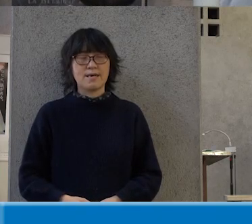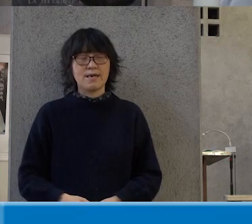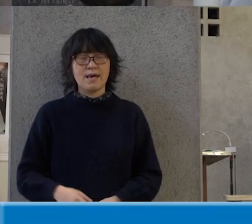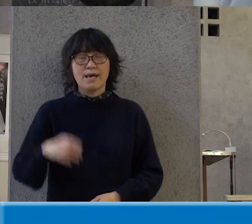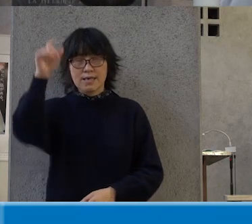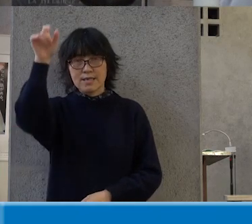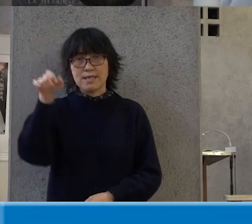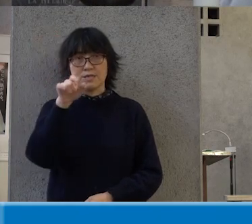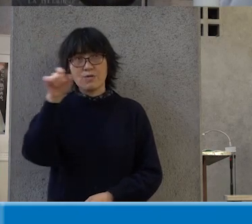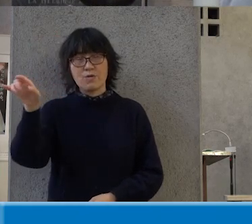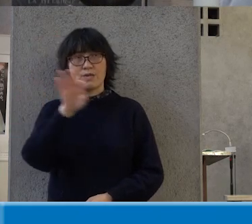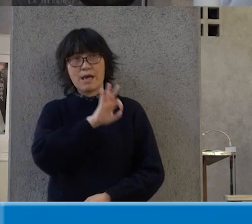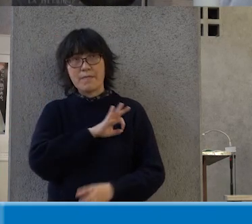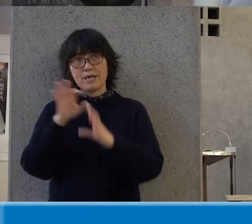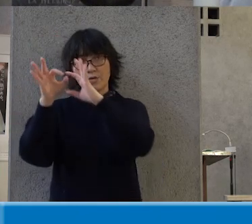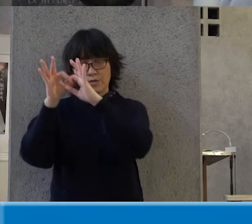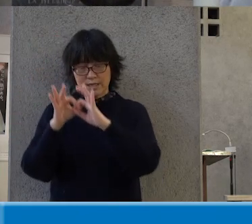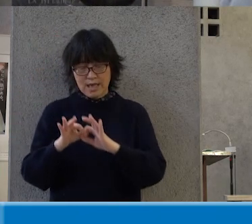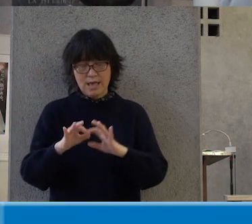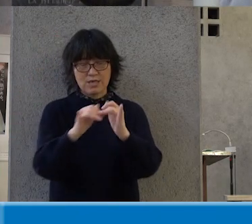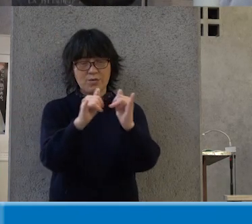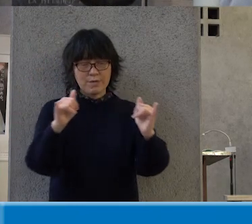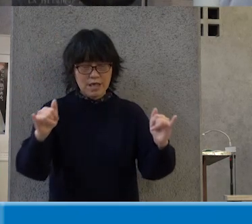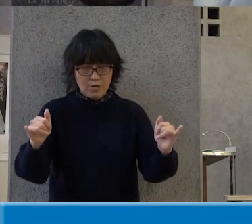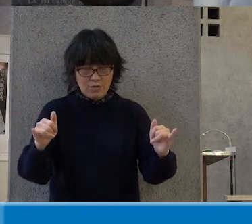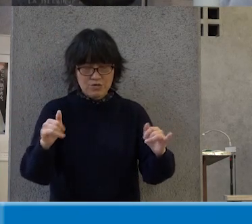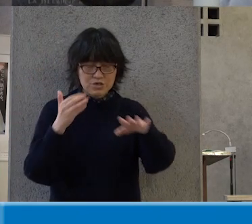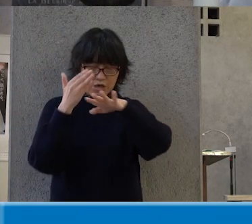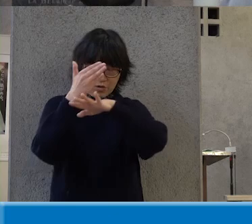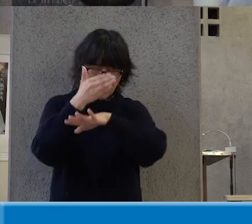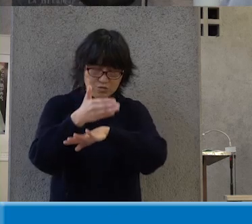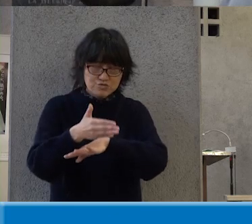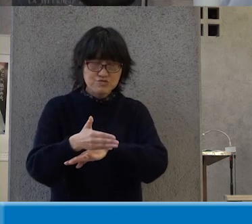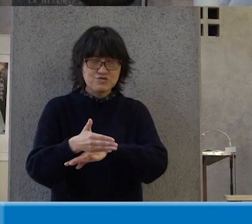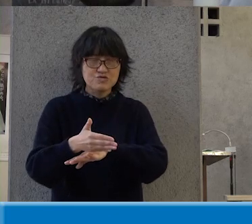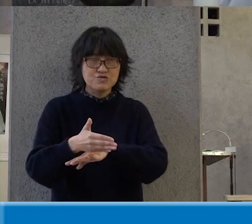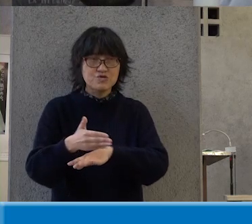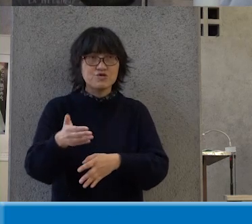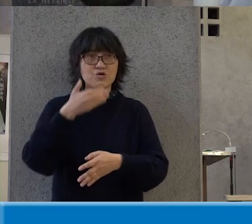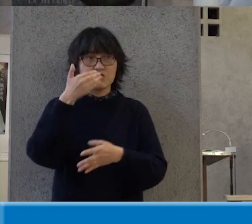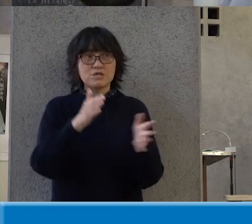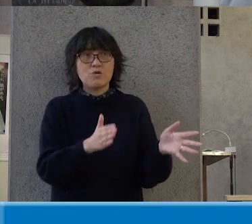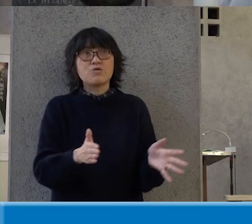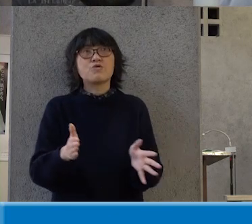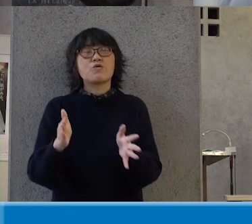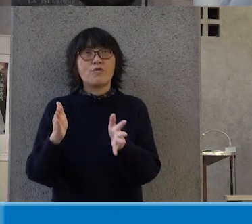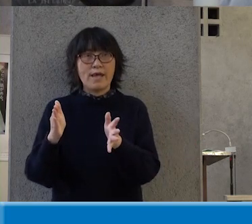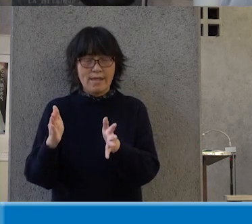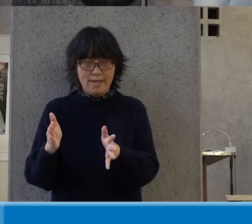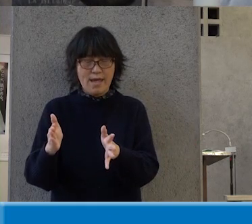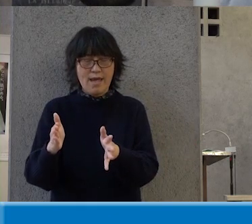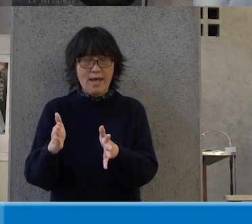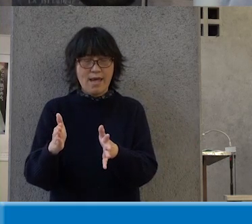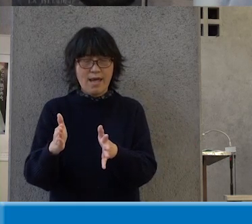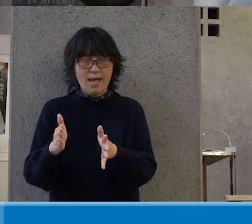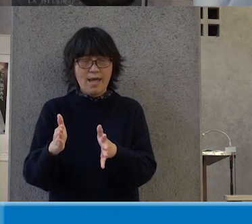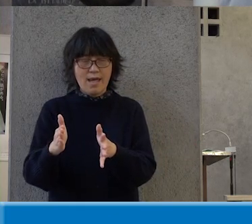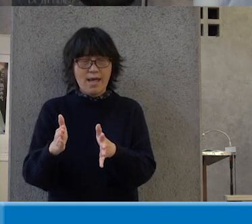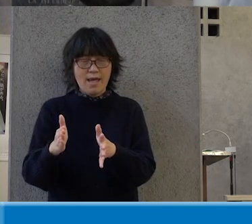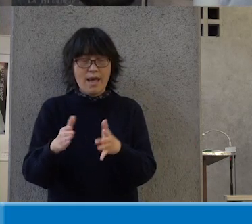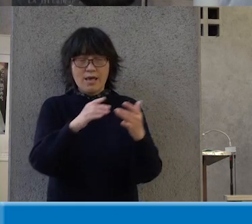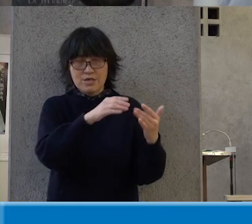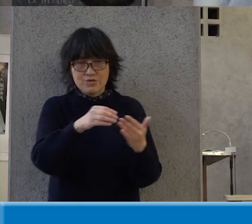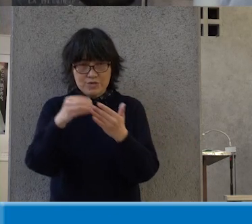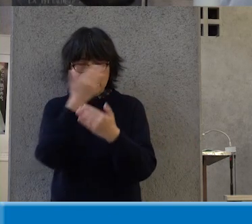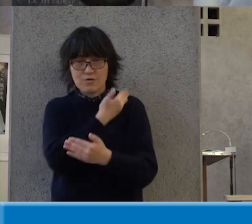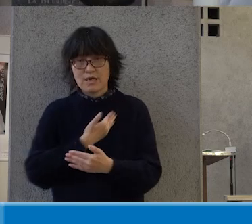って人々のために過ぎ越しの食事を整えて、救いの生け贄を捧げ、